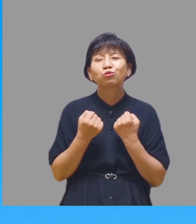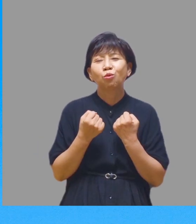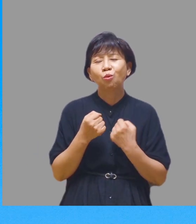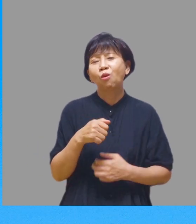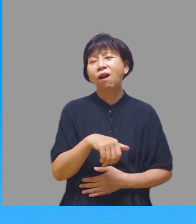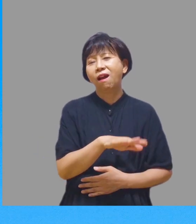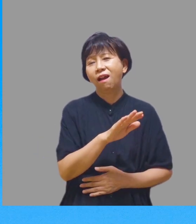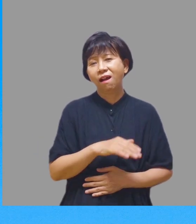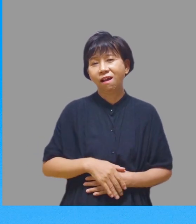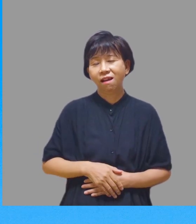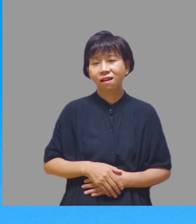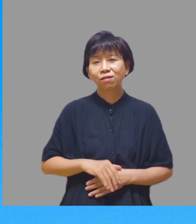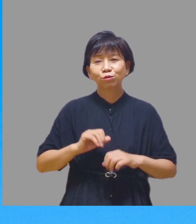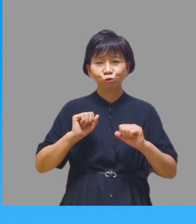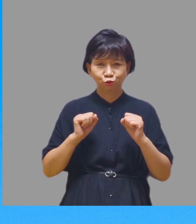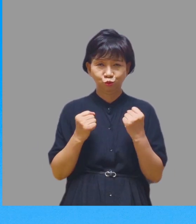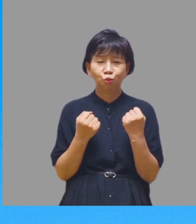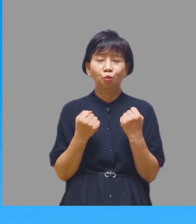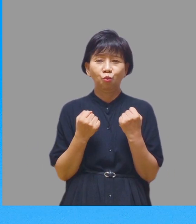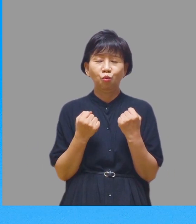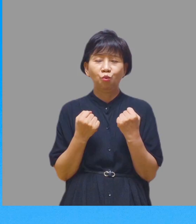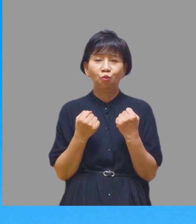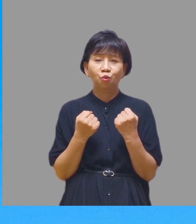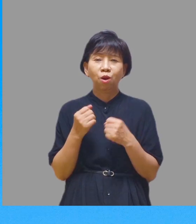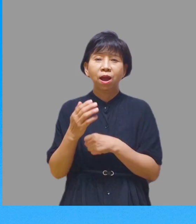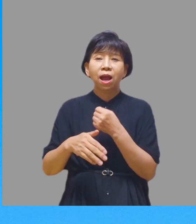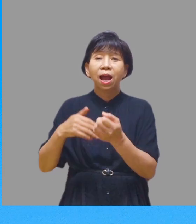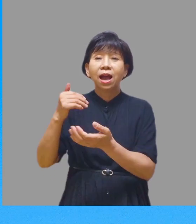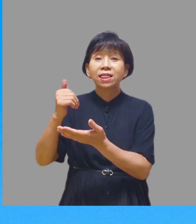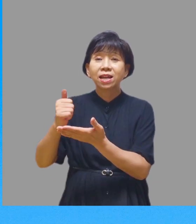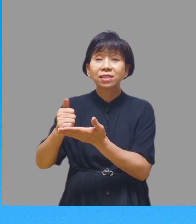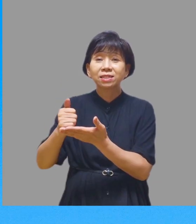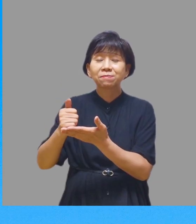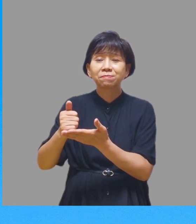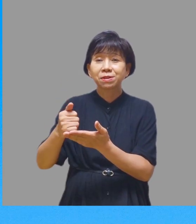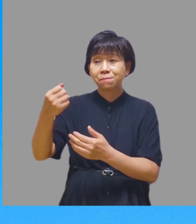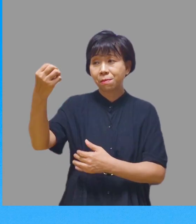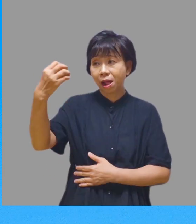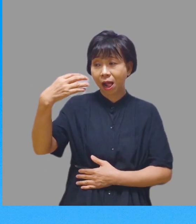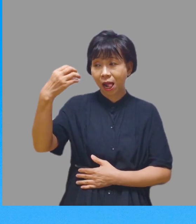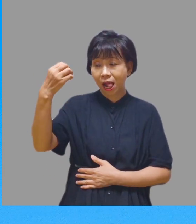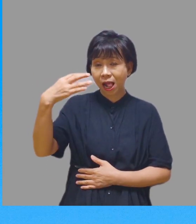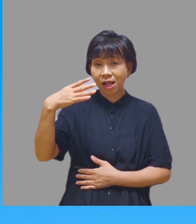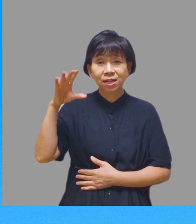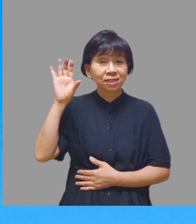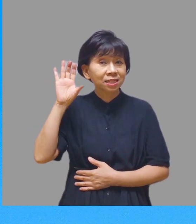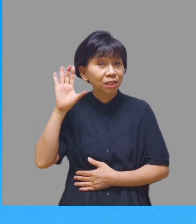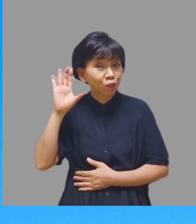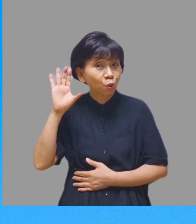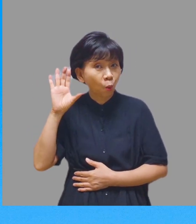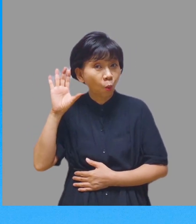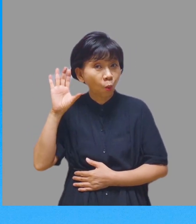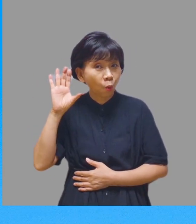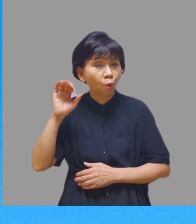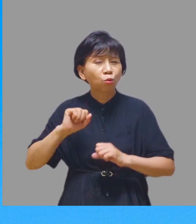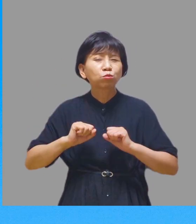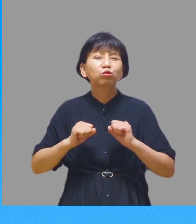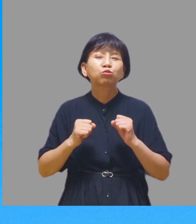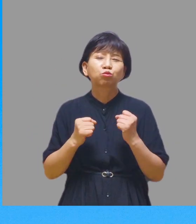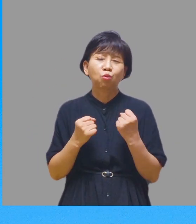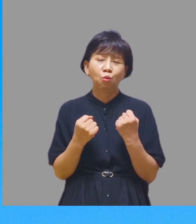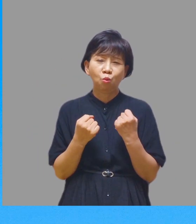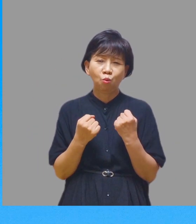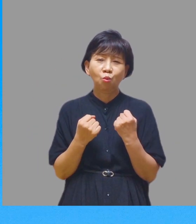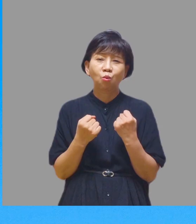여러분, 이걸 순종이라고 합니다. 하나님이 임하시고 하나님의 말씀을 들을 만한 홍수의